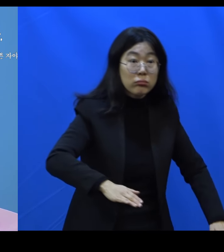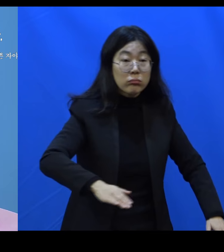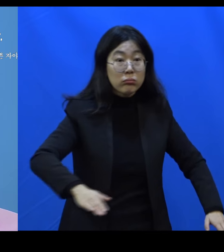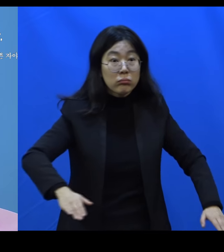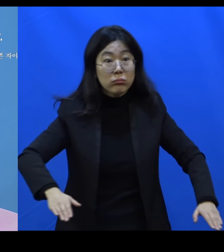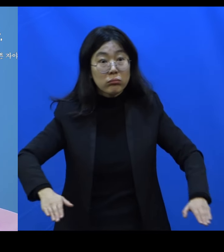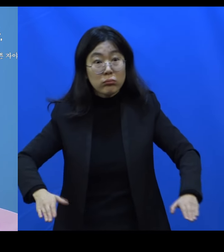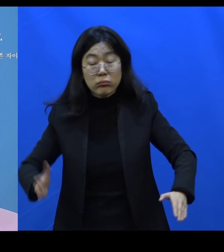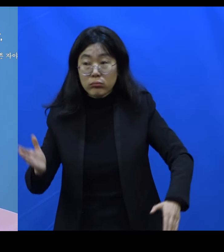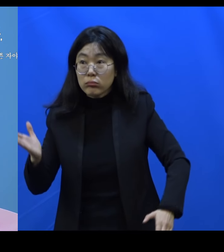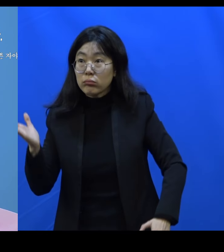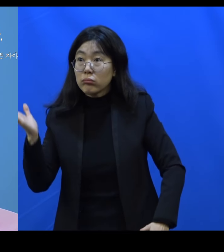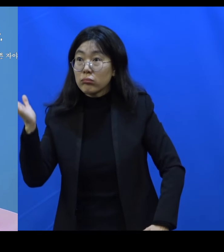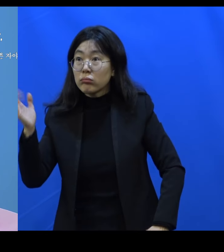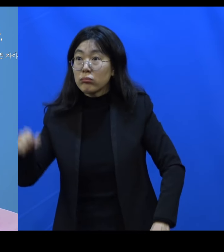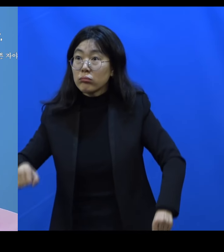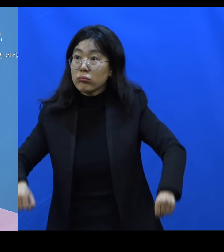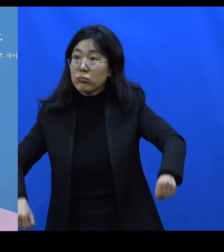것들은 많지만